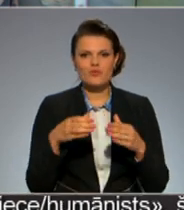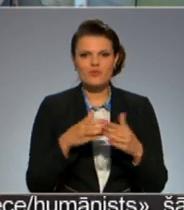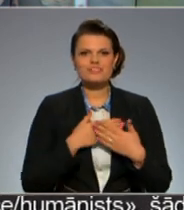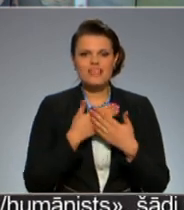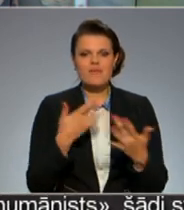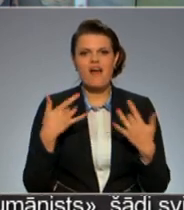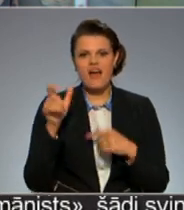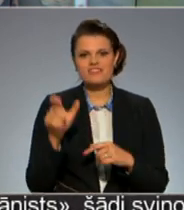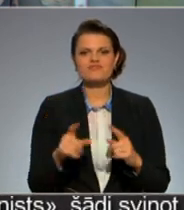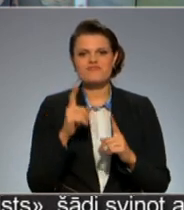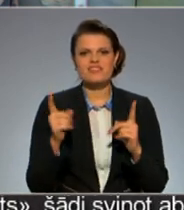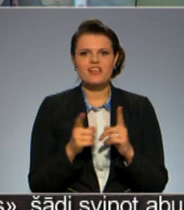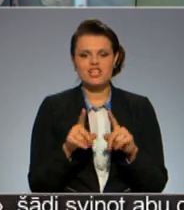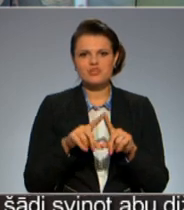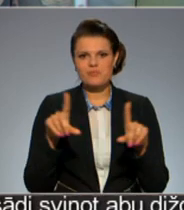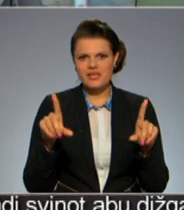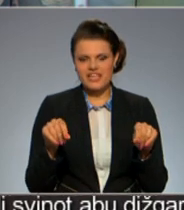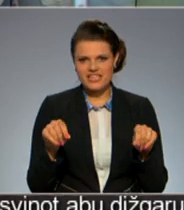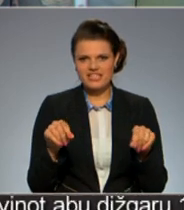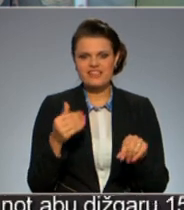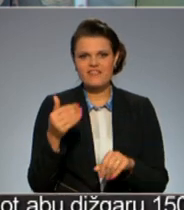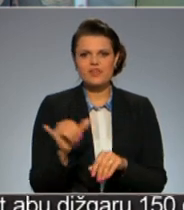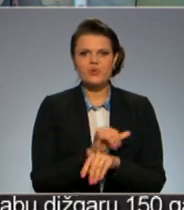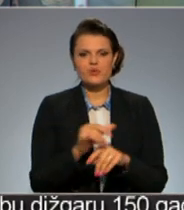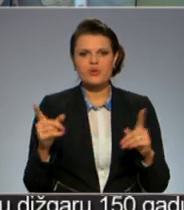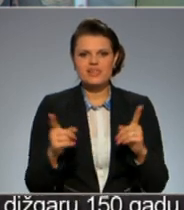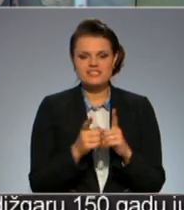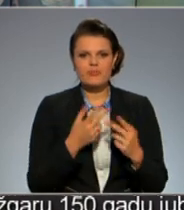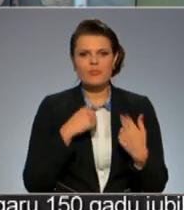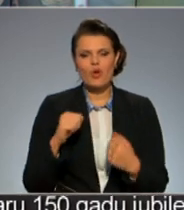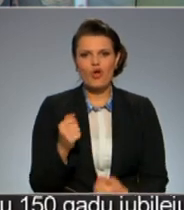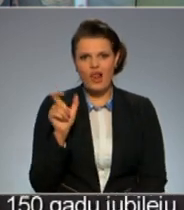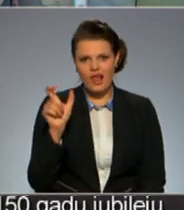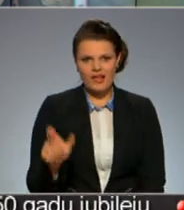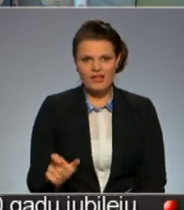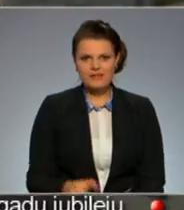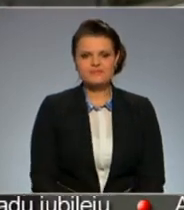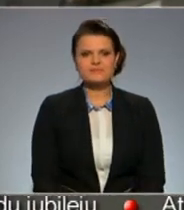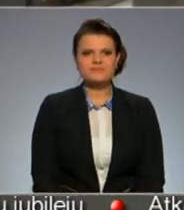un iemīļotā aktiera tikšan fotogrāfijas ivaru stoniu ņujorkā satika tā ir